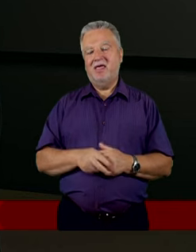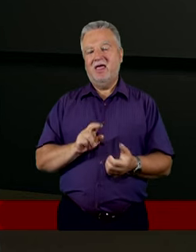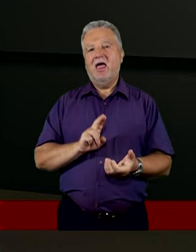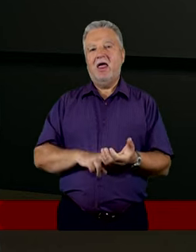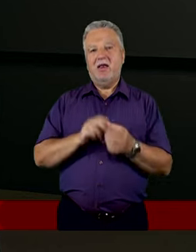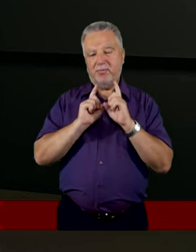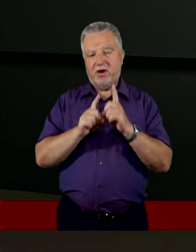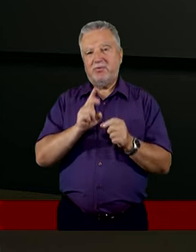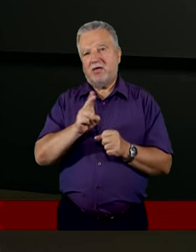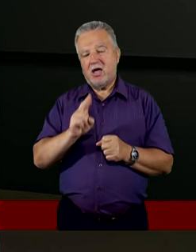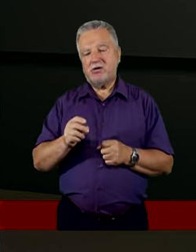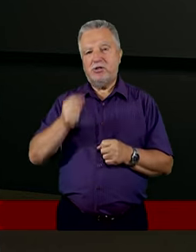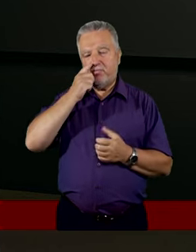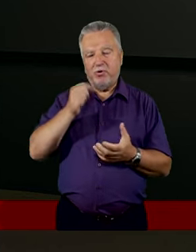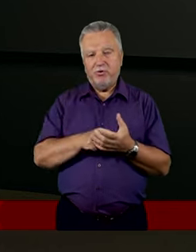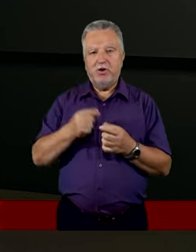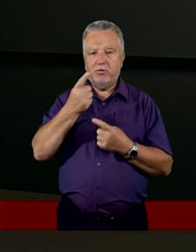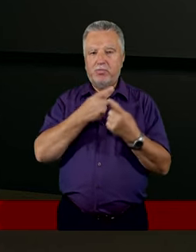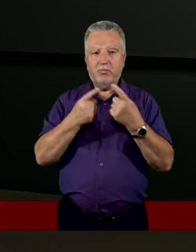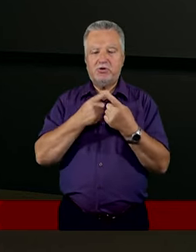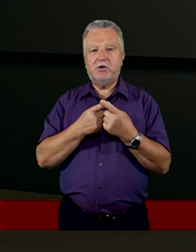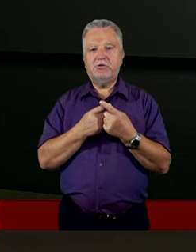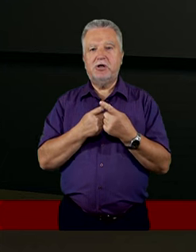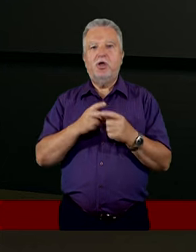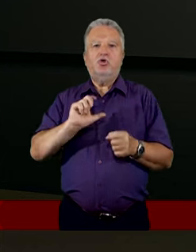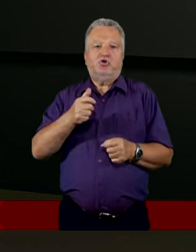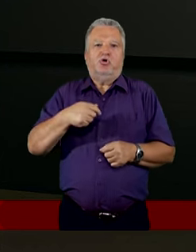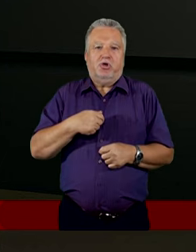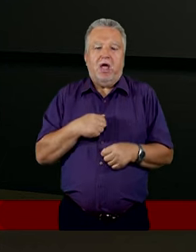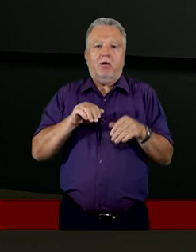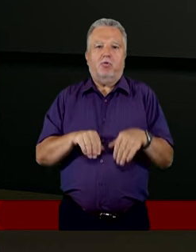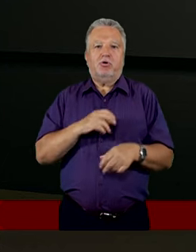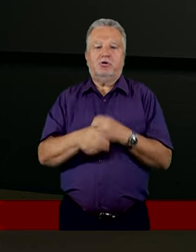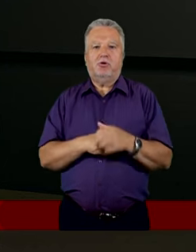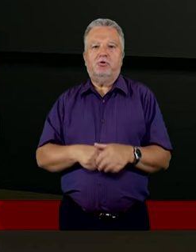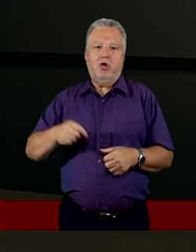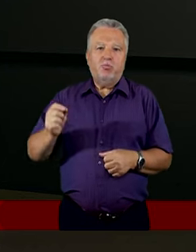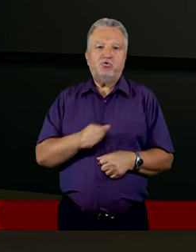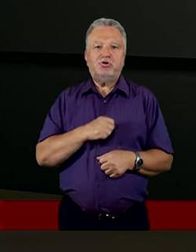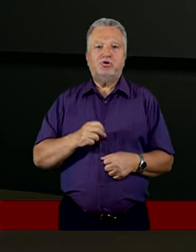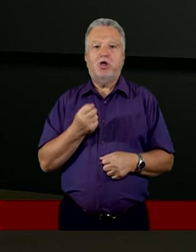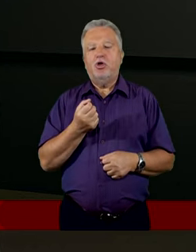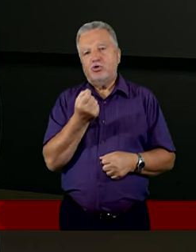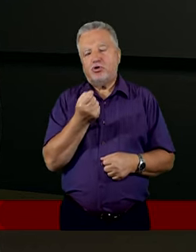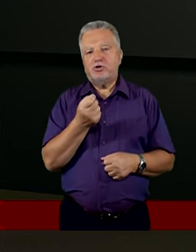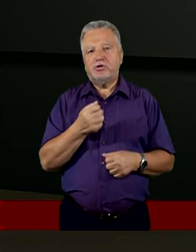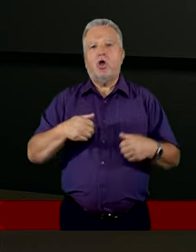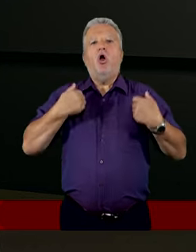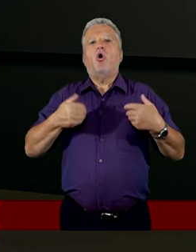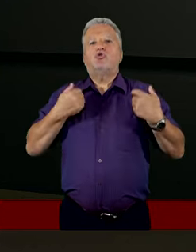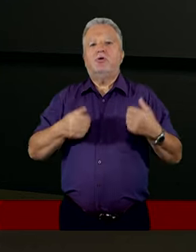Tak naprawdę to każdy powinien pomyśleć, no, co ja mogę zrobić? Muszę się troszeczkę